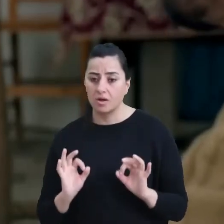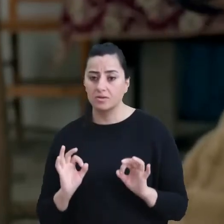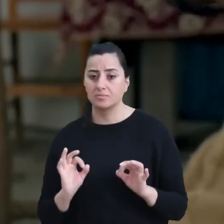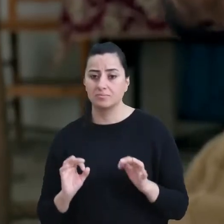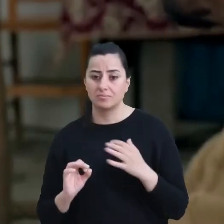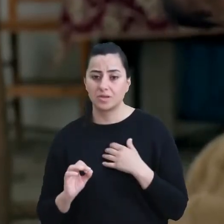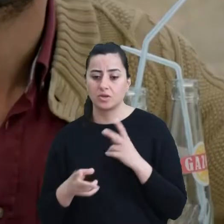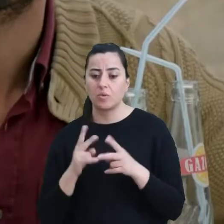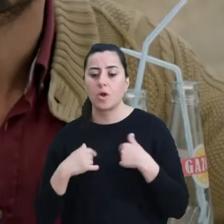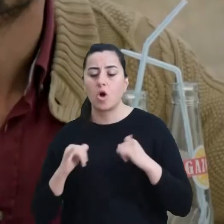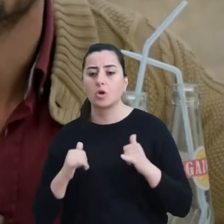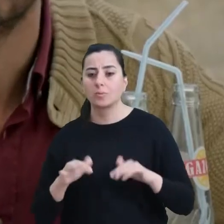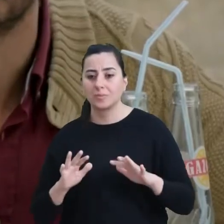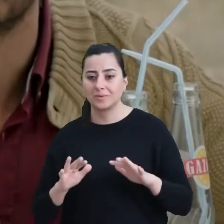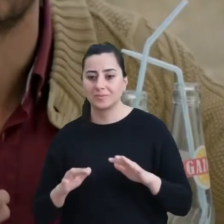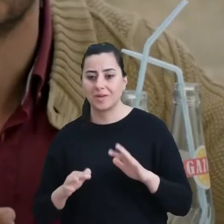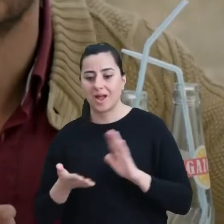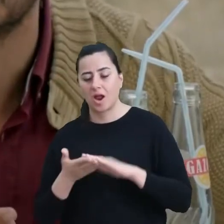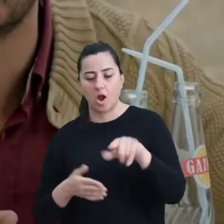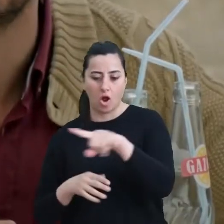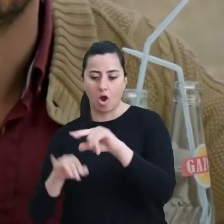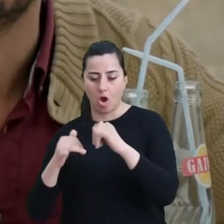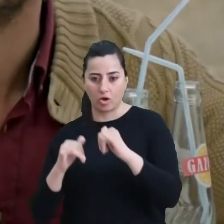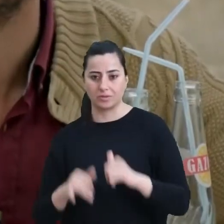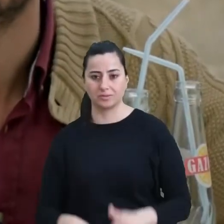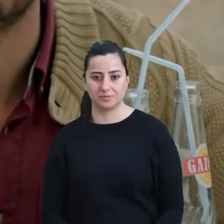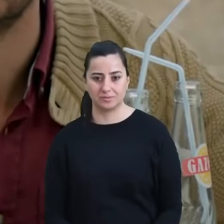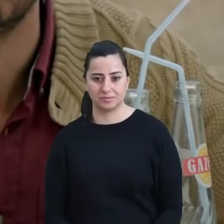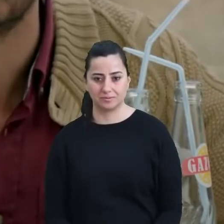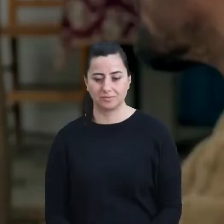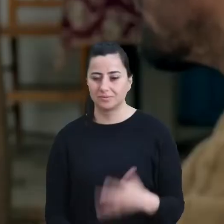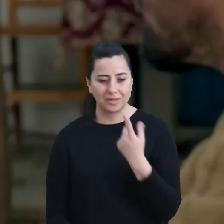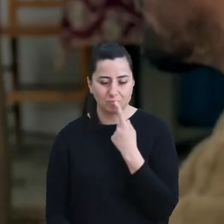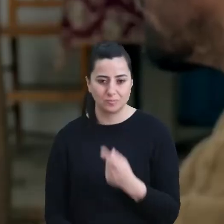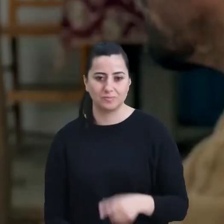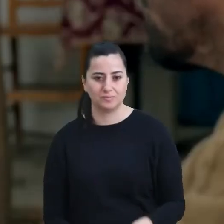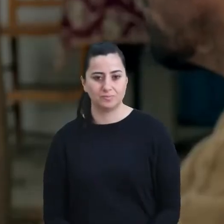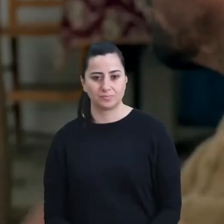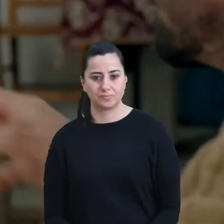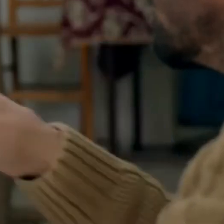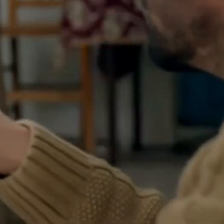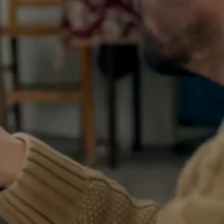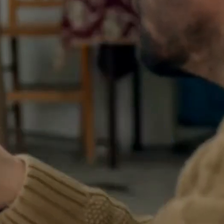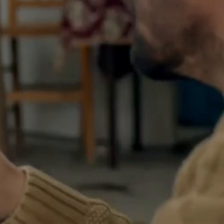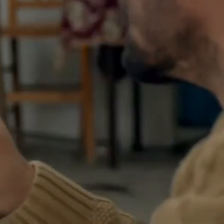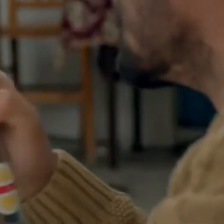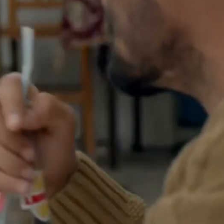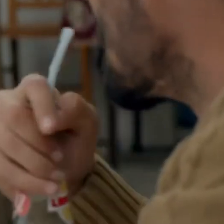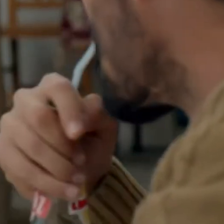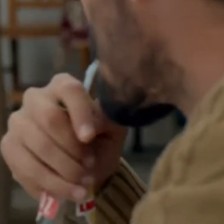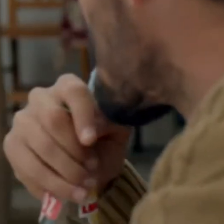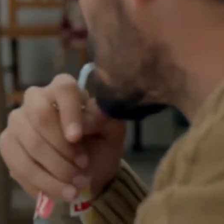Ben oynamayacağım ki tiyatroda. Benim AG'de işler oynayacak. Ne diyorsun? Buna aklı yatmadı. Durmuş